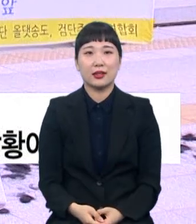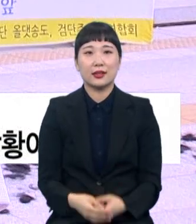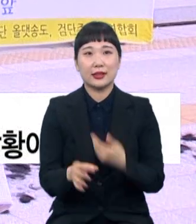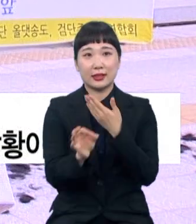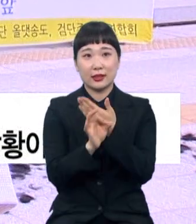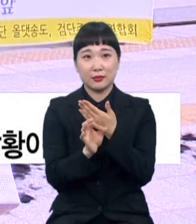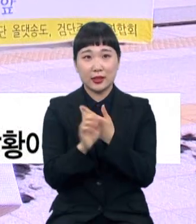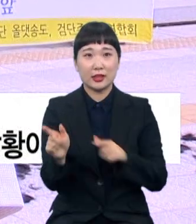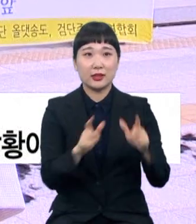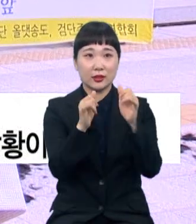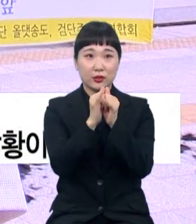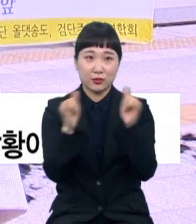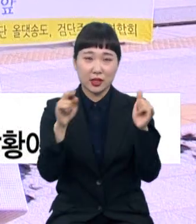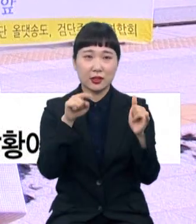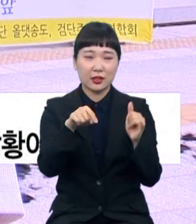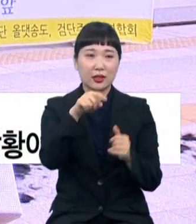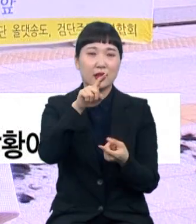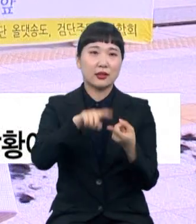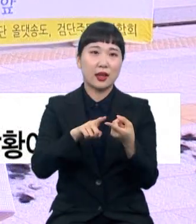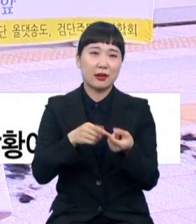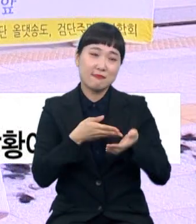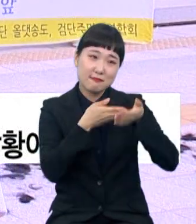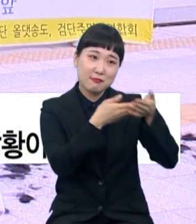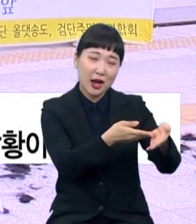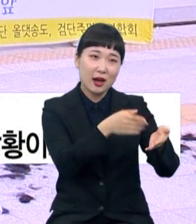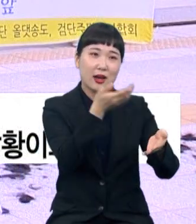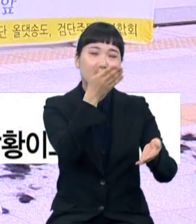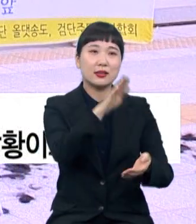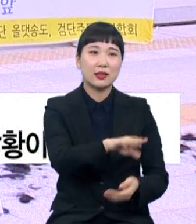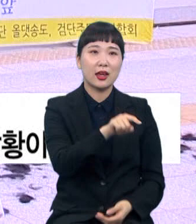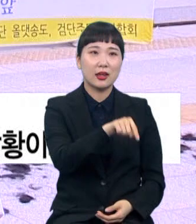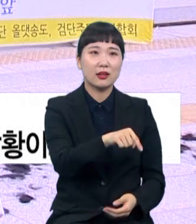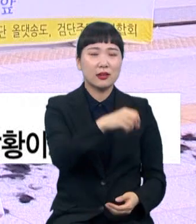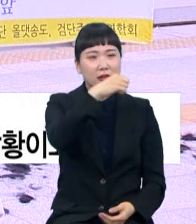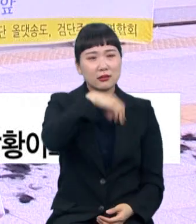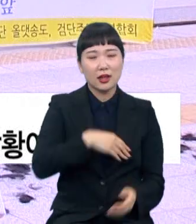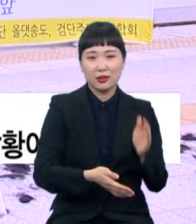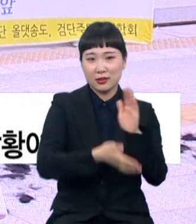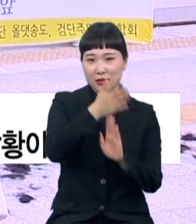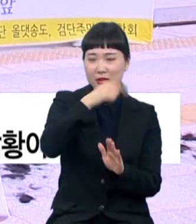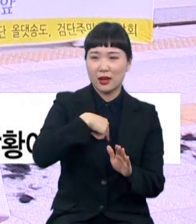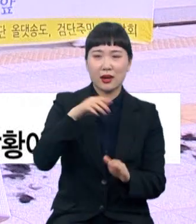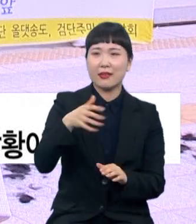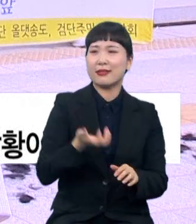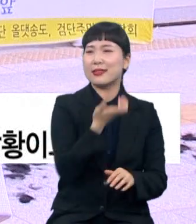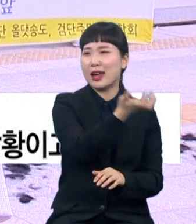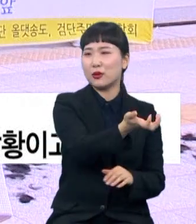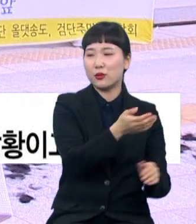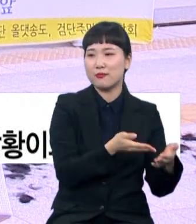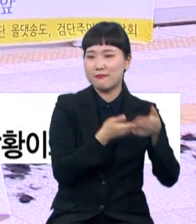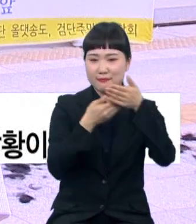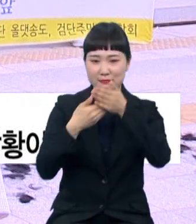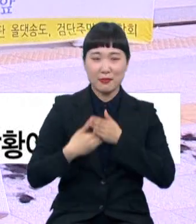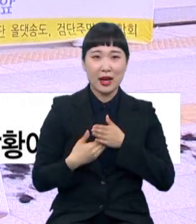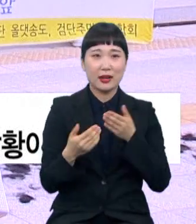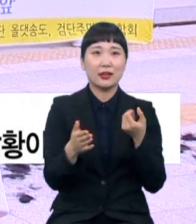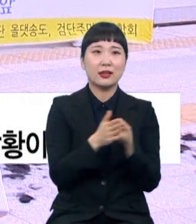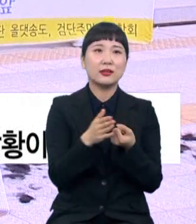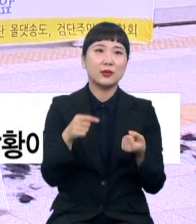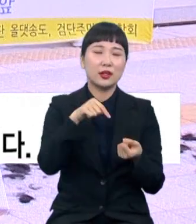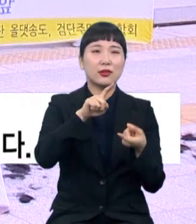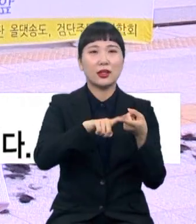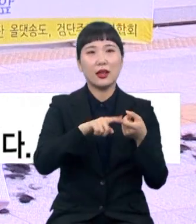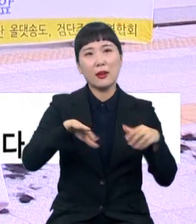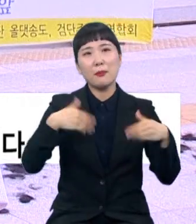있는 학교 용지가 아닌 인천시에서 편의적인 학교 위치를 얘기하고 있는 상황에서 저희들은 반대하고 있는